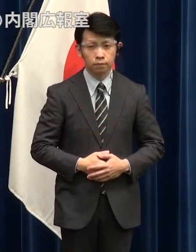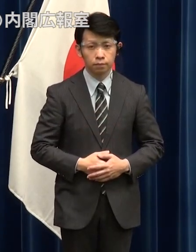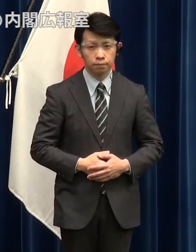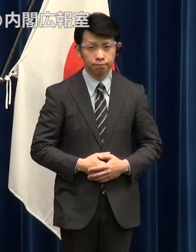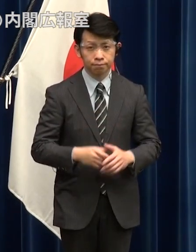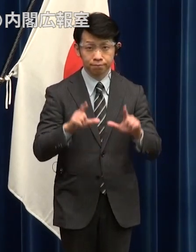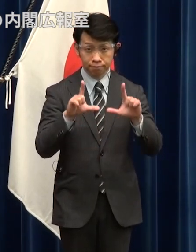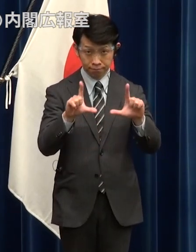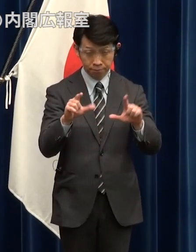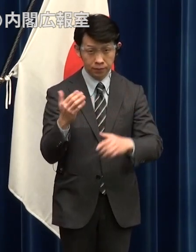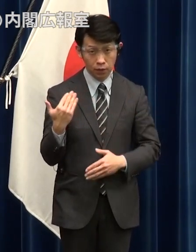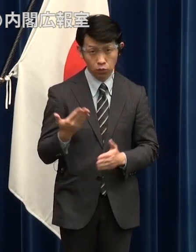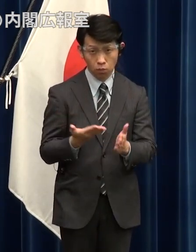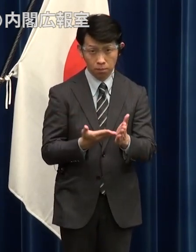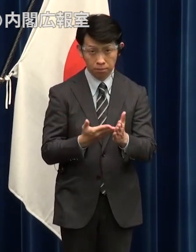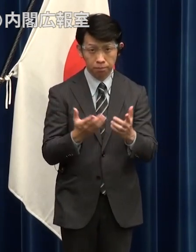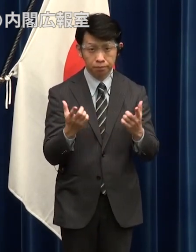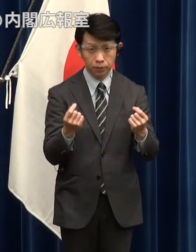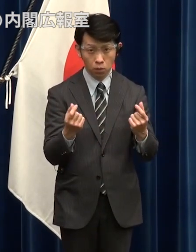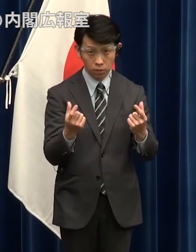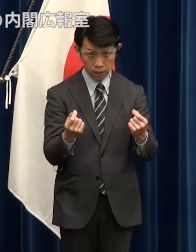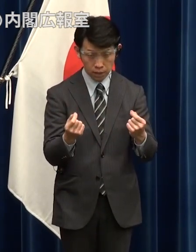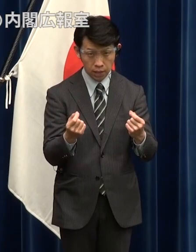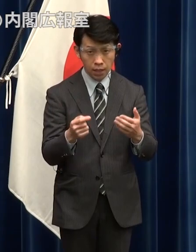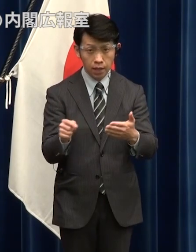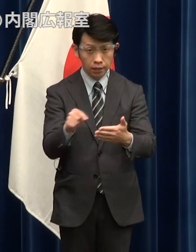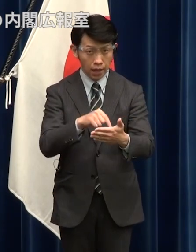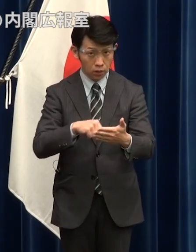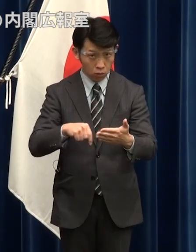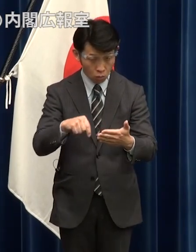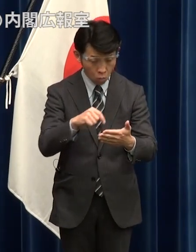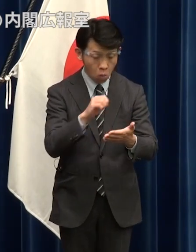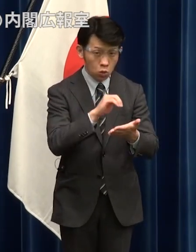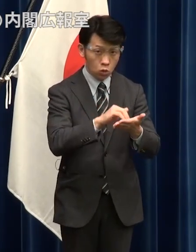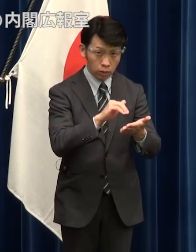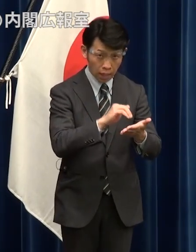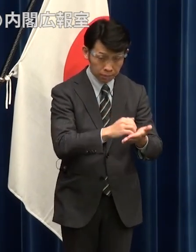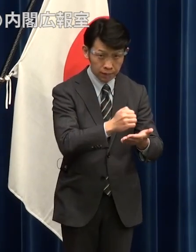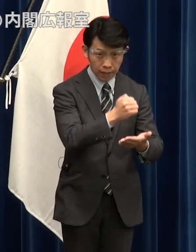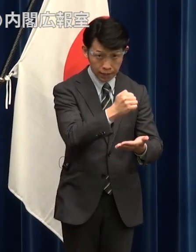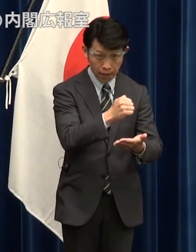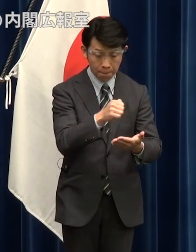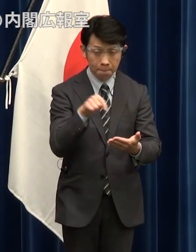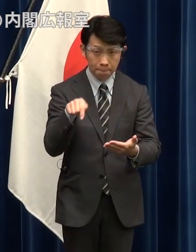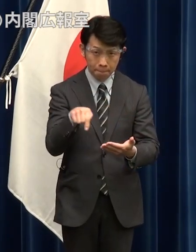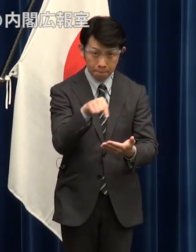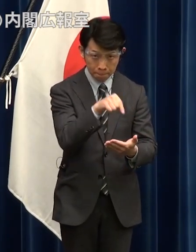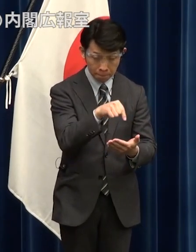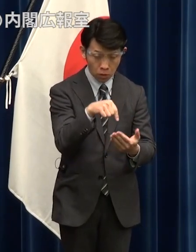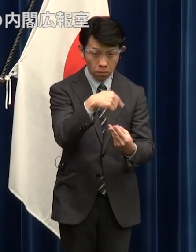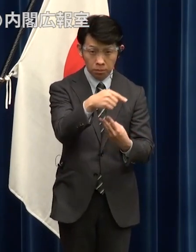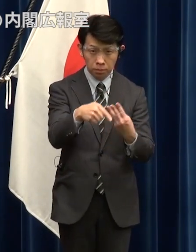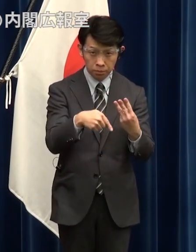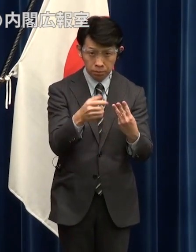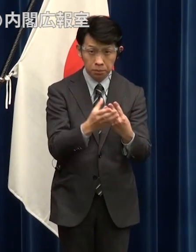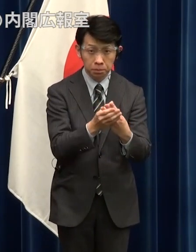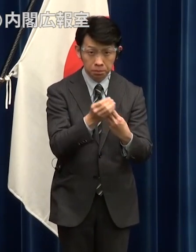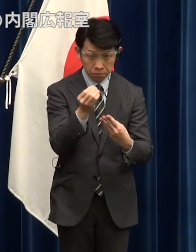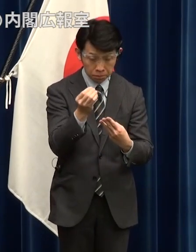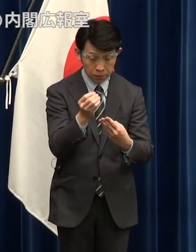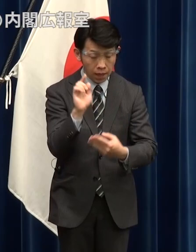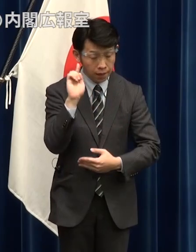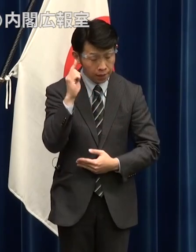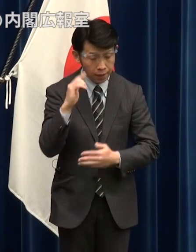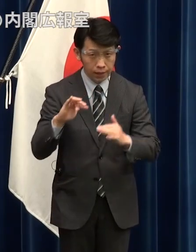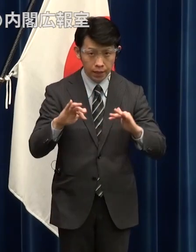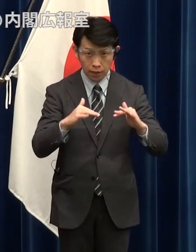先ほど申し上げましたが、内容と予算と財源について、 一体に考えていく、議論